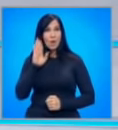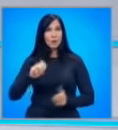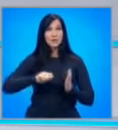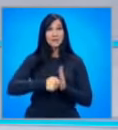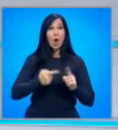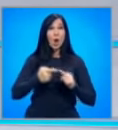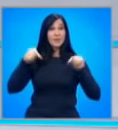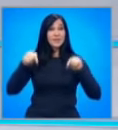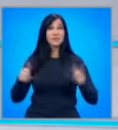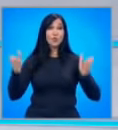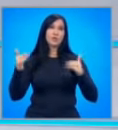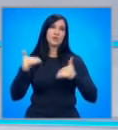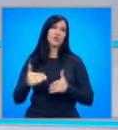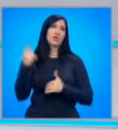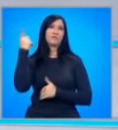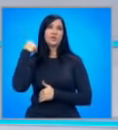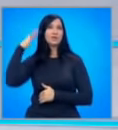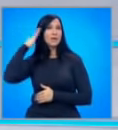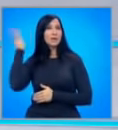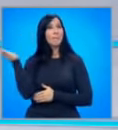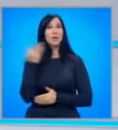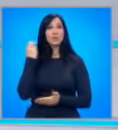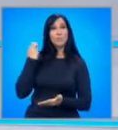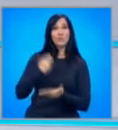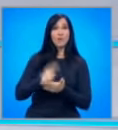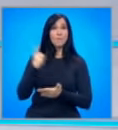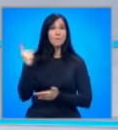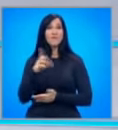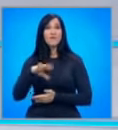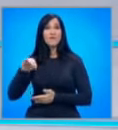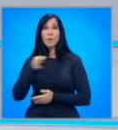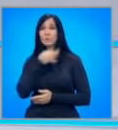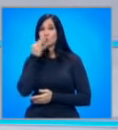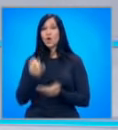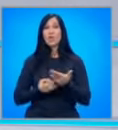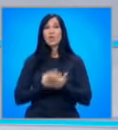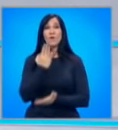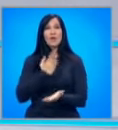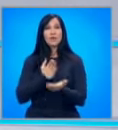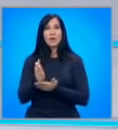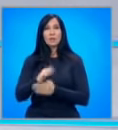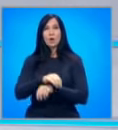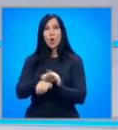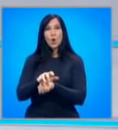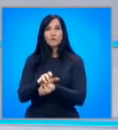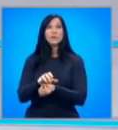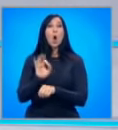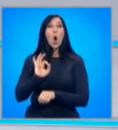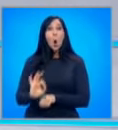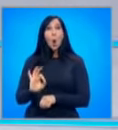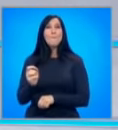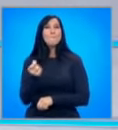Белгия затяга от днес ограниченията. Вчера в страната беше потвърден първия в Европа случай на новия вариант на коронавируса –